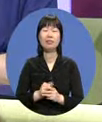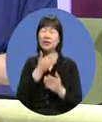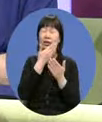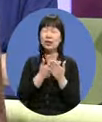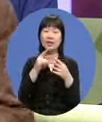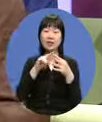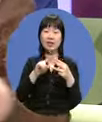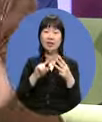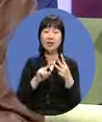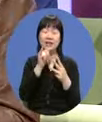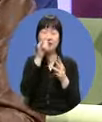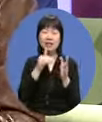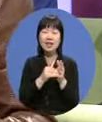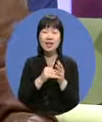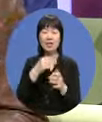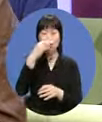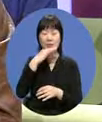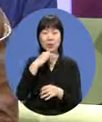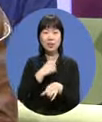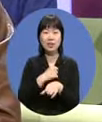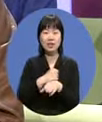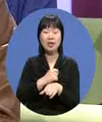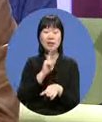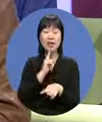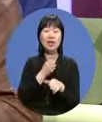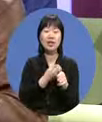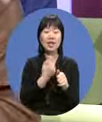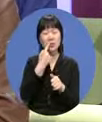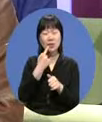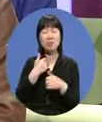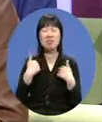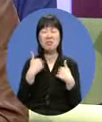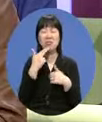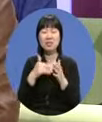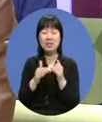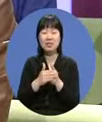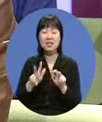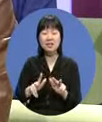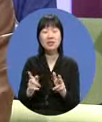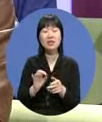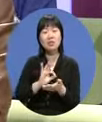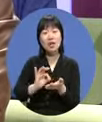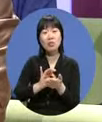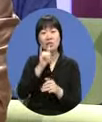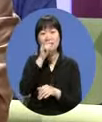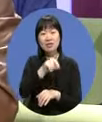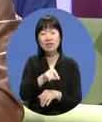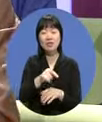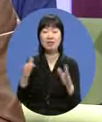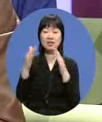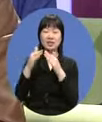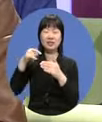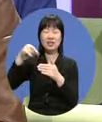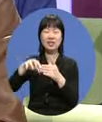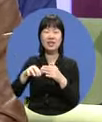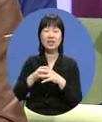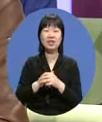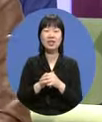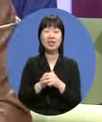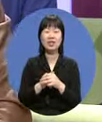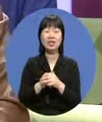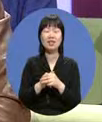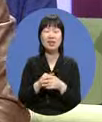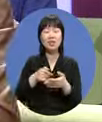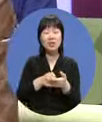중요한 게 세 가지가 있는데 굉장히 네. 그 실용적인 거를 제가 말씀드릴게요. 이론적인 건 재미가 없으니까 당장 네. 써먹을 수 있는 거. 그 집에서 그 시도